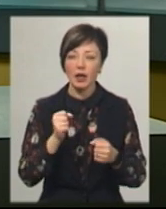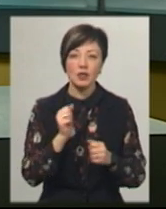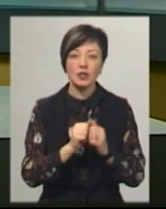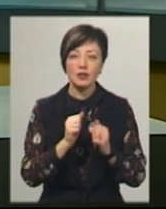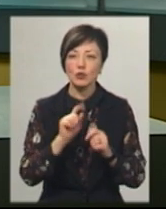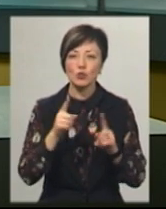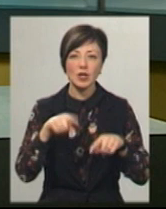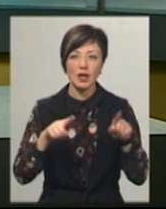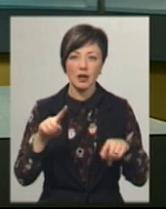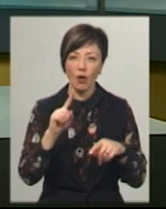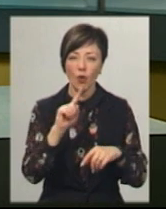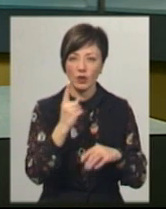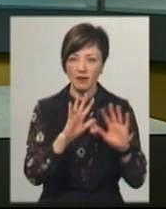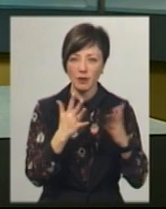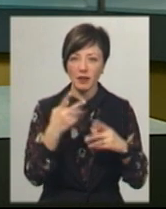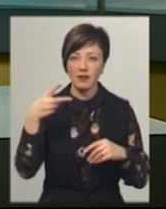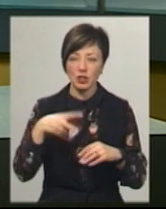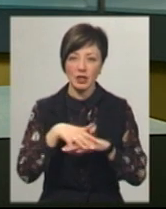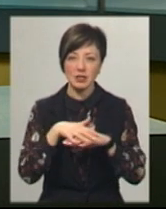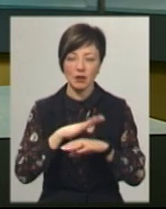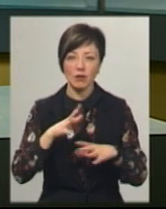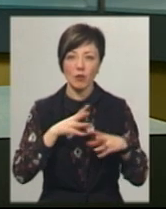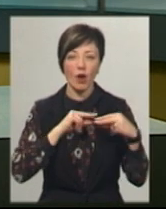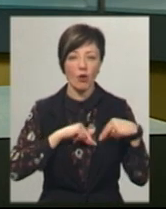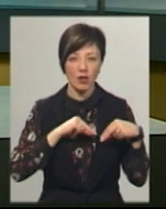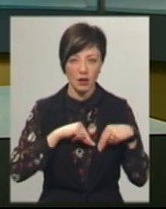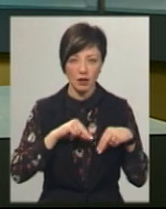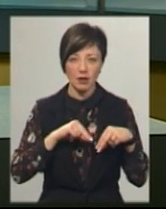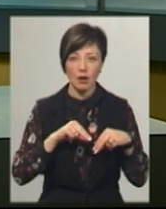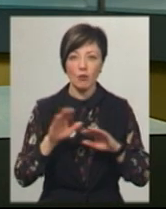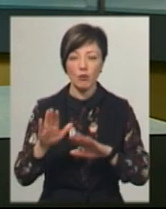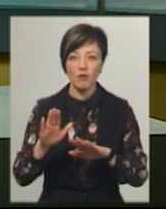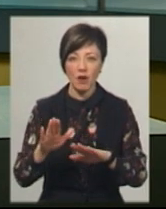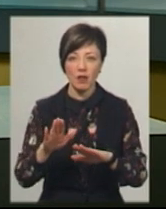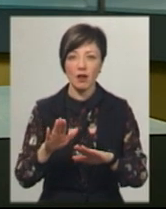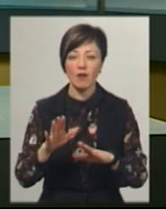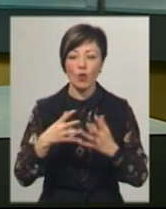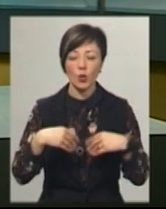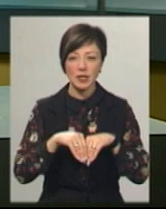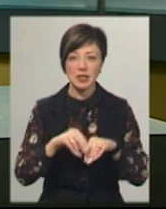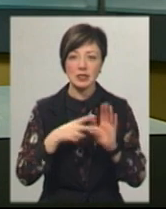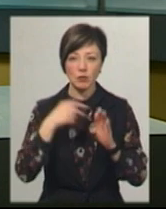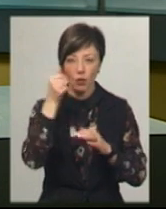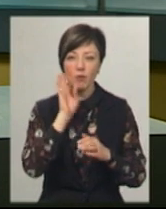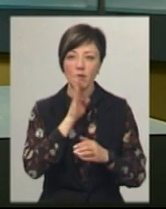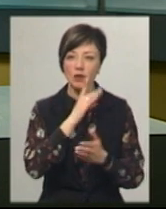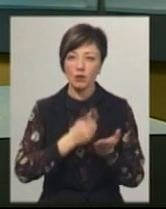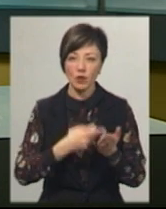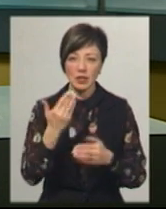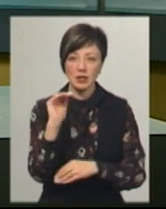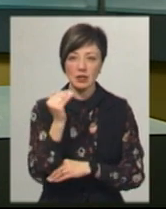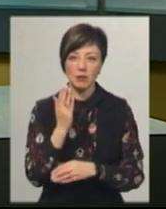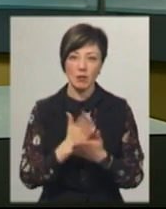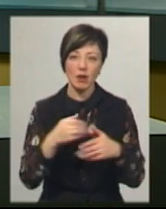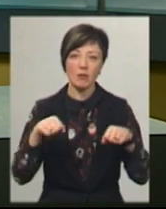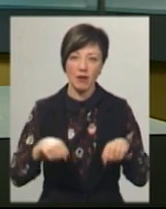один випадок на 2000 населення країни. Моя колега Анастасія Збродова побувала у родині, де 7 років мати доводить, що її дитина